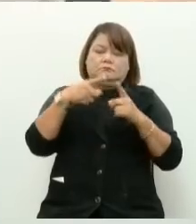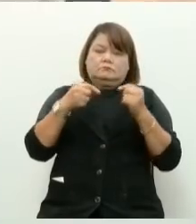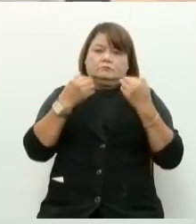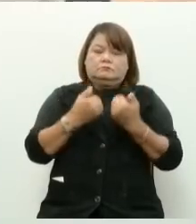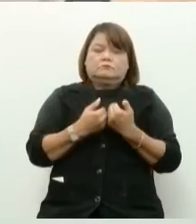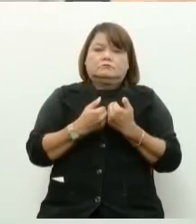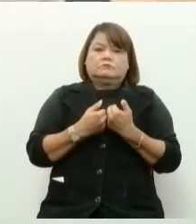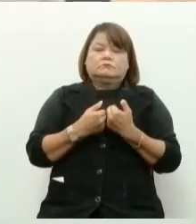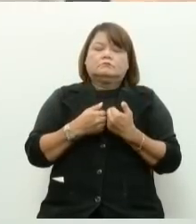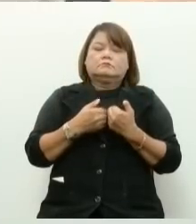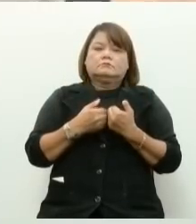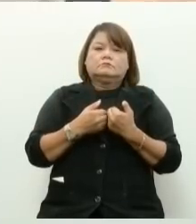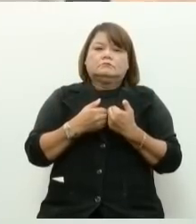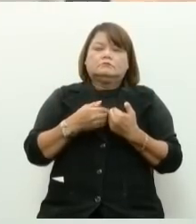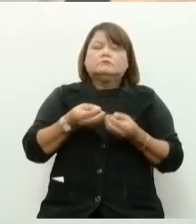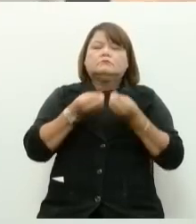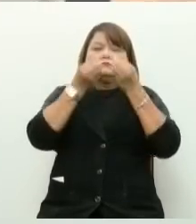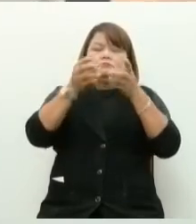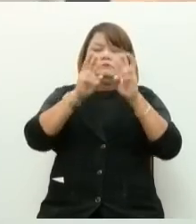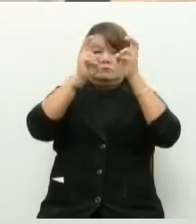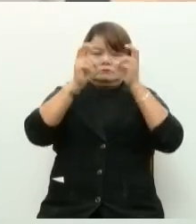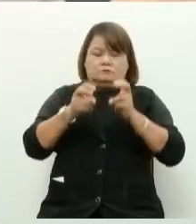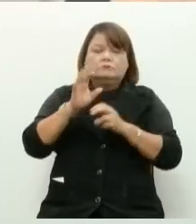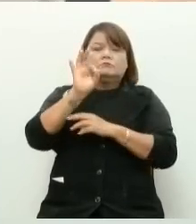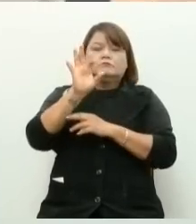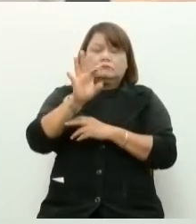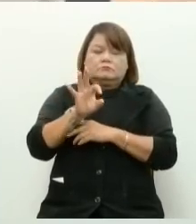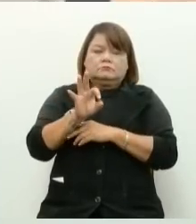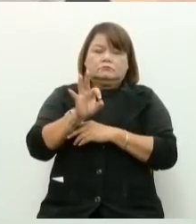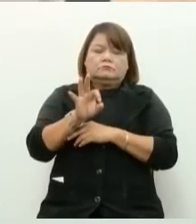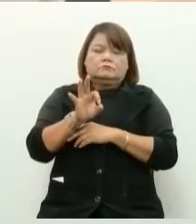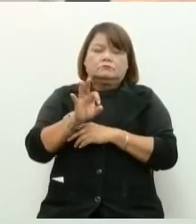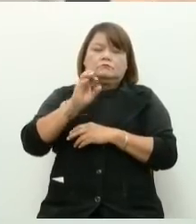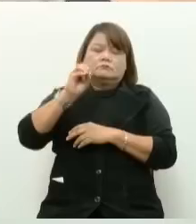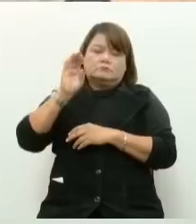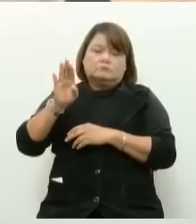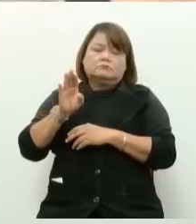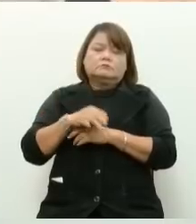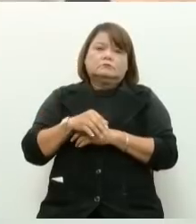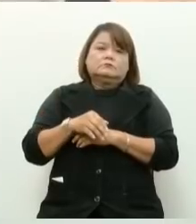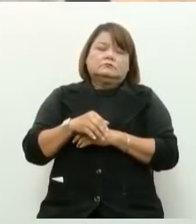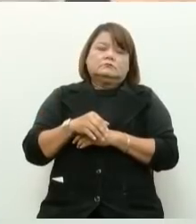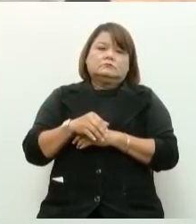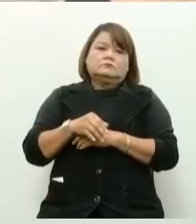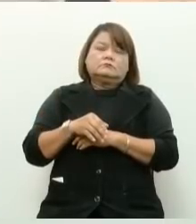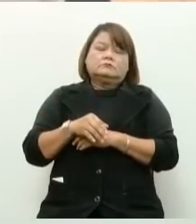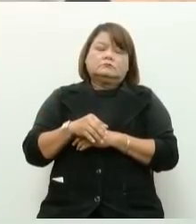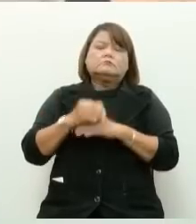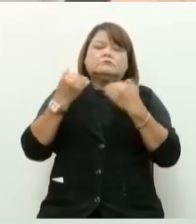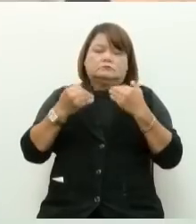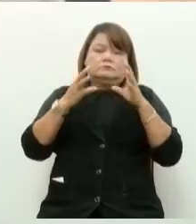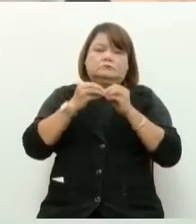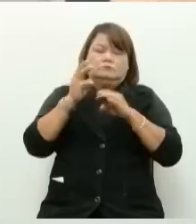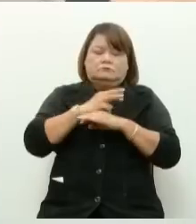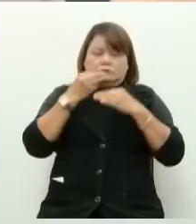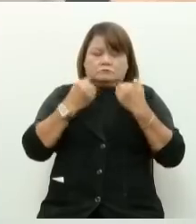ก็ขอความกรุณาให้ส่งข้อความทาง Facebook นะคะ OBEC Channel หรือว่าทางคอนเฟอเรนซ์ในขณะนี้ที่ทุก